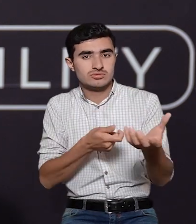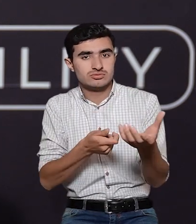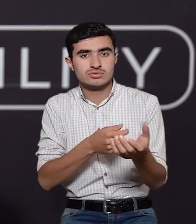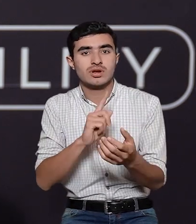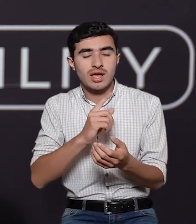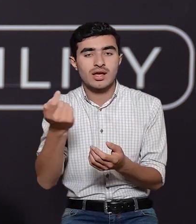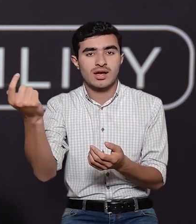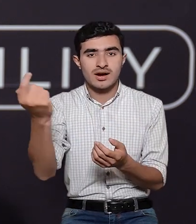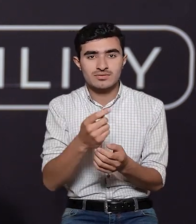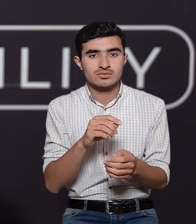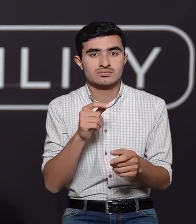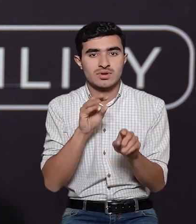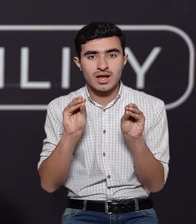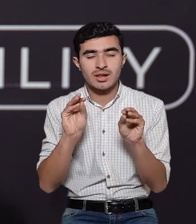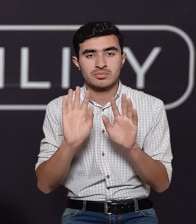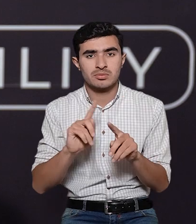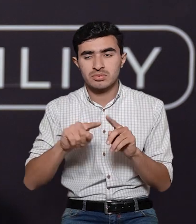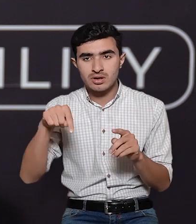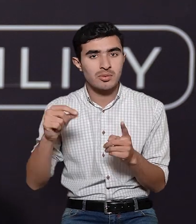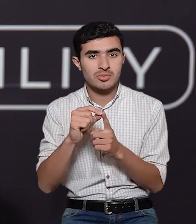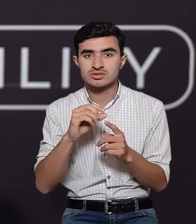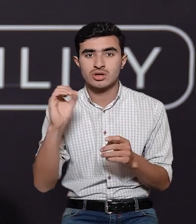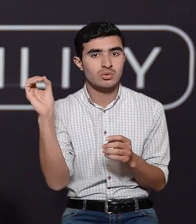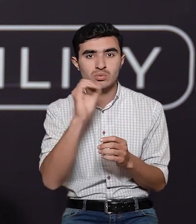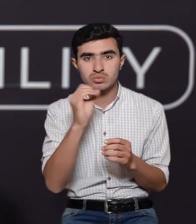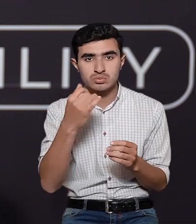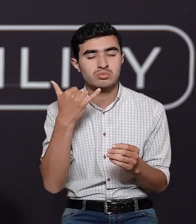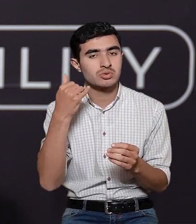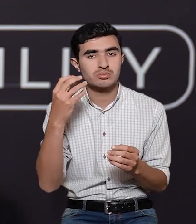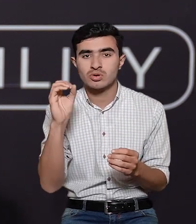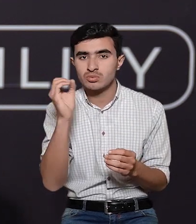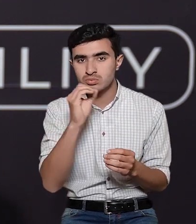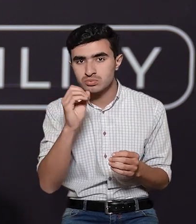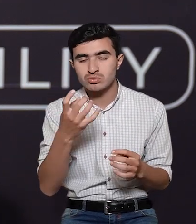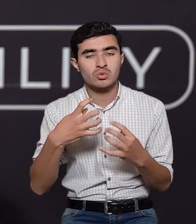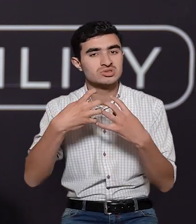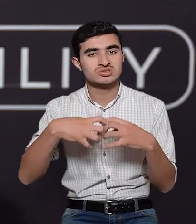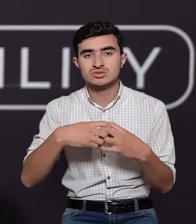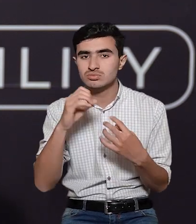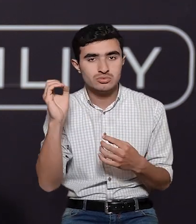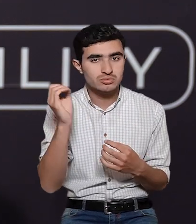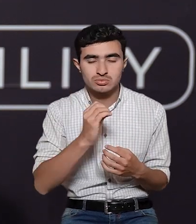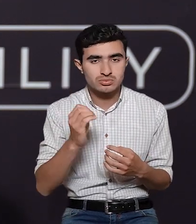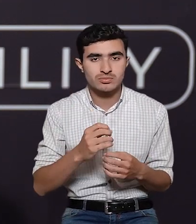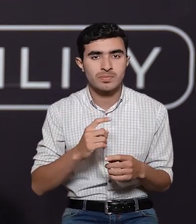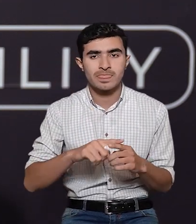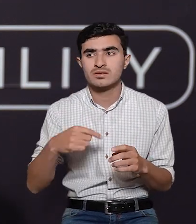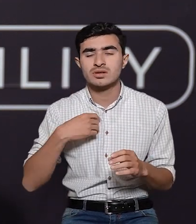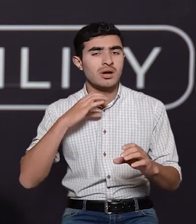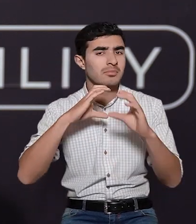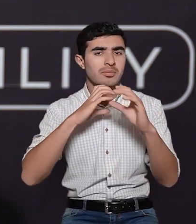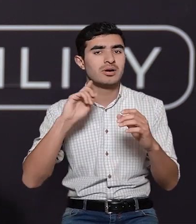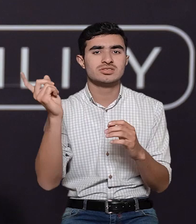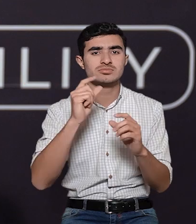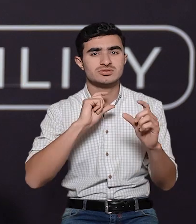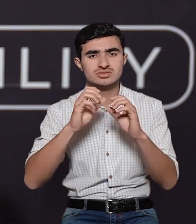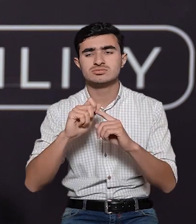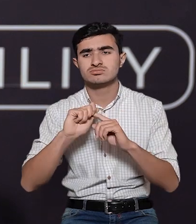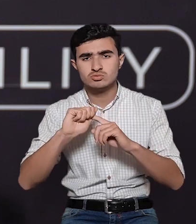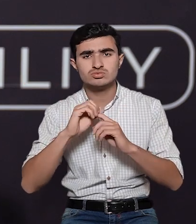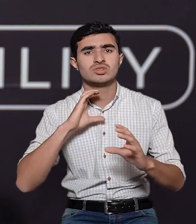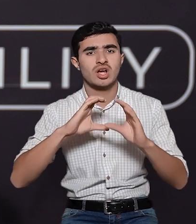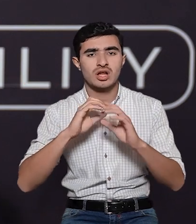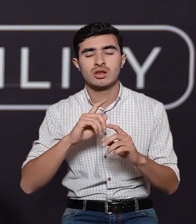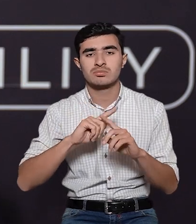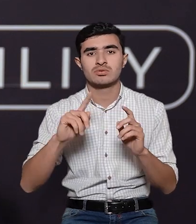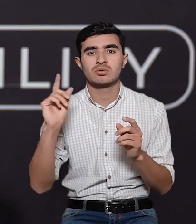پاکستان میں نہ کوئی ایسا نمبر تھا، نہ نظام تھا۔ جب اس چیز کی بات کرنی تو عجیب سا ہر کوئی کہتا ڈاکٹر صاحب آپ امریکہ کی باتیں کرتے